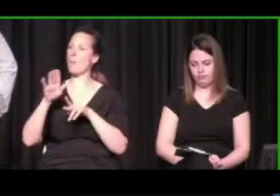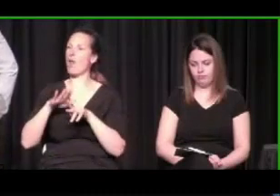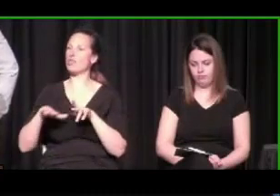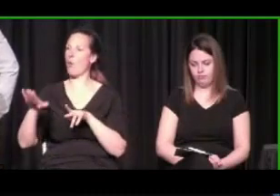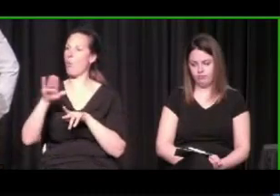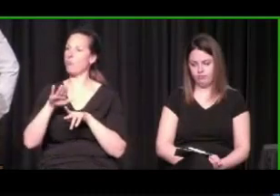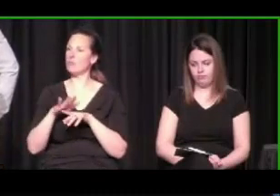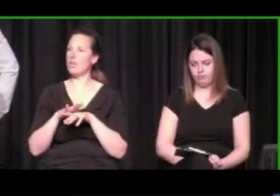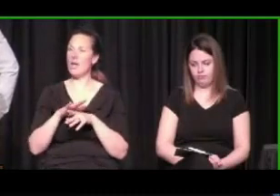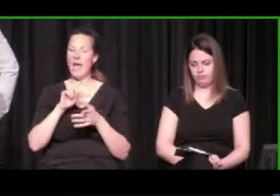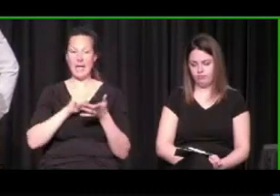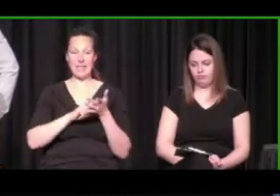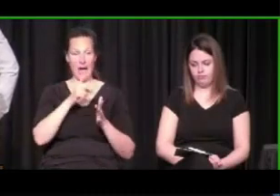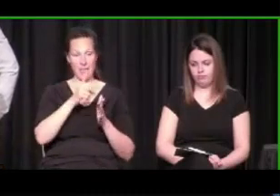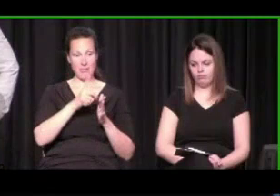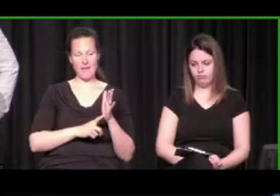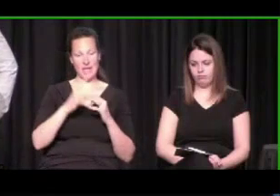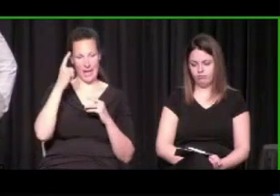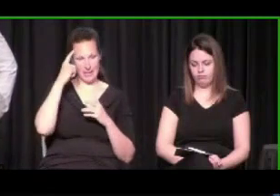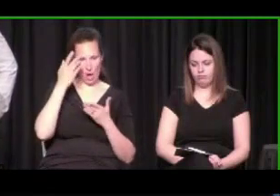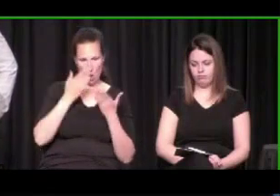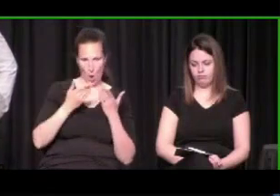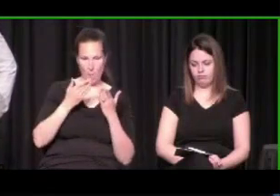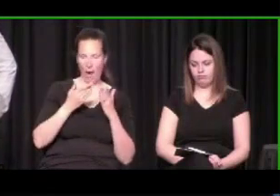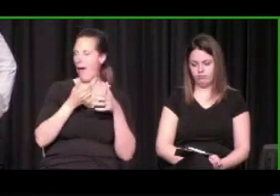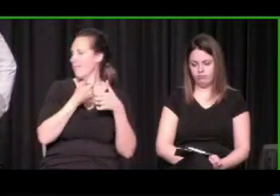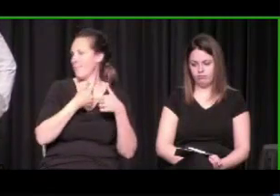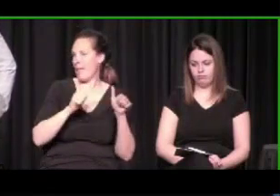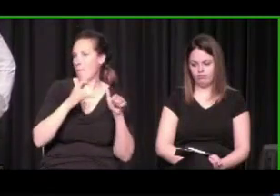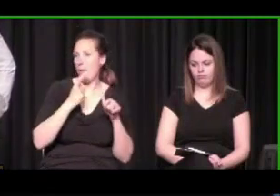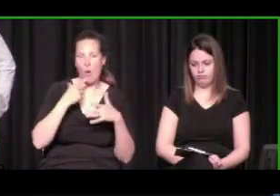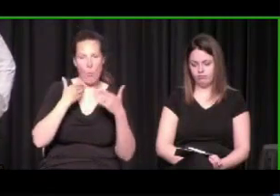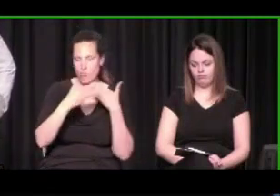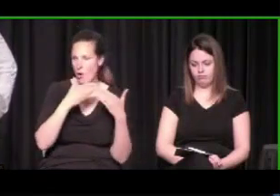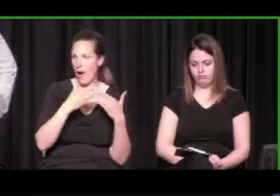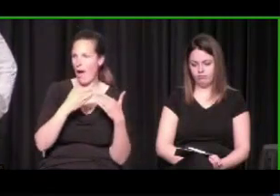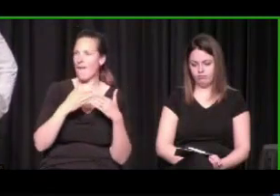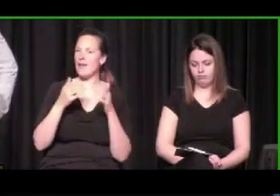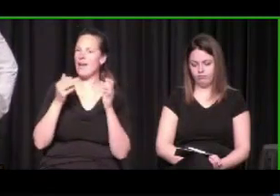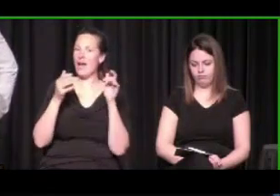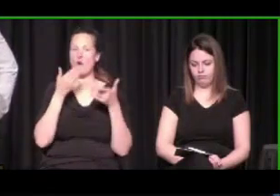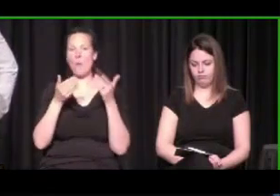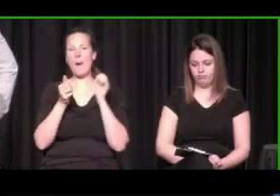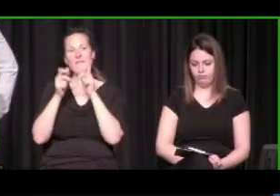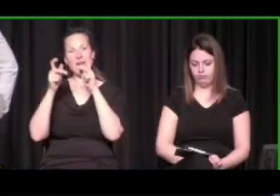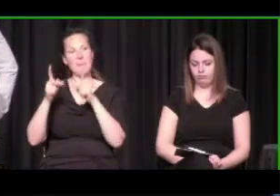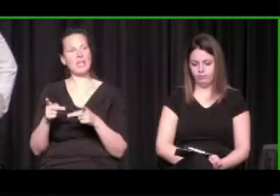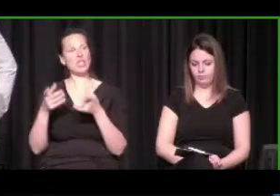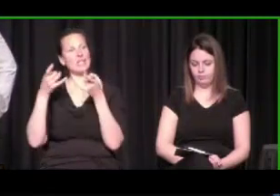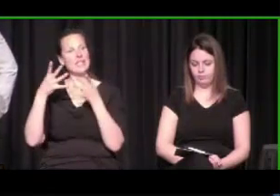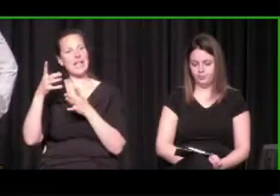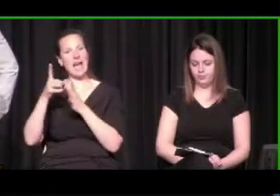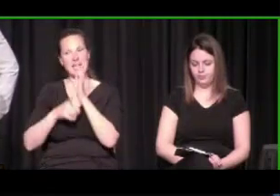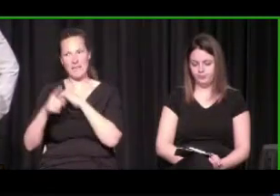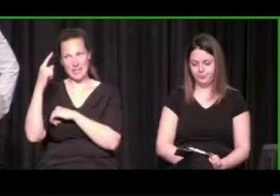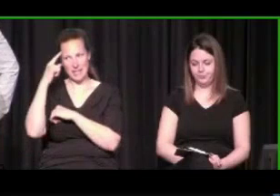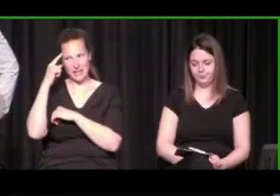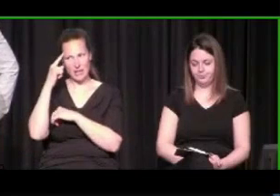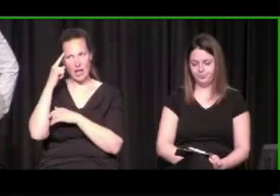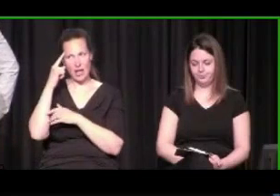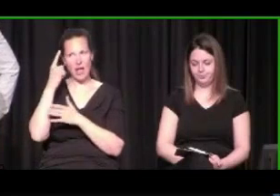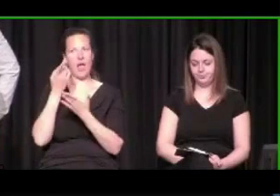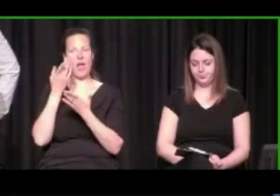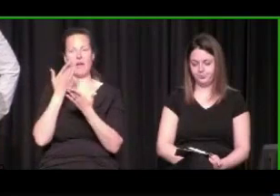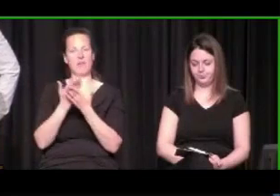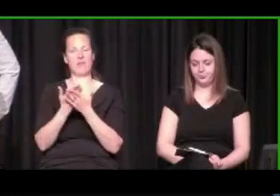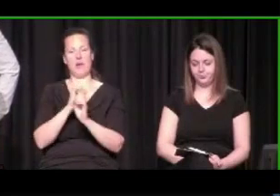lorsqu'on compare les personnes avec déficience intellectuelle, peu importe leur âge, avec celles sans déficience intellectuelle, on fait le constat rapidement